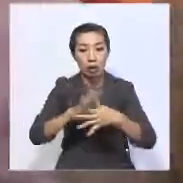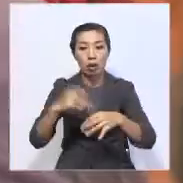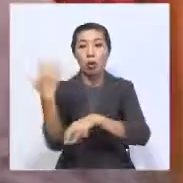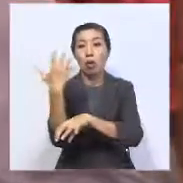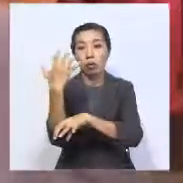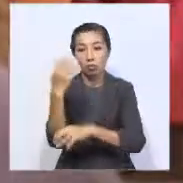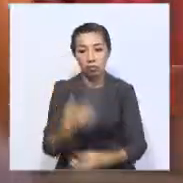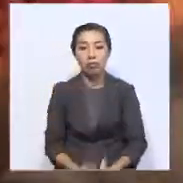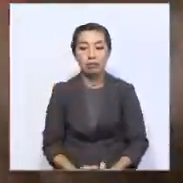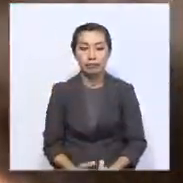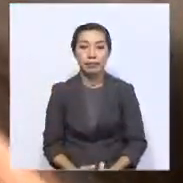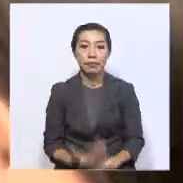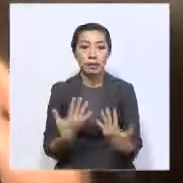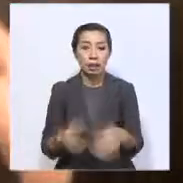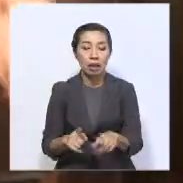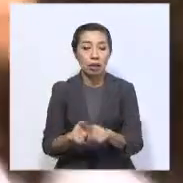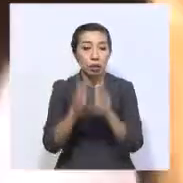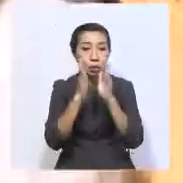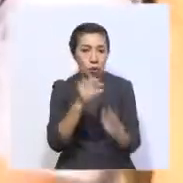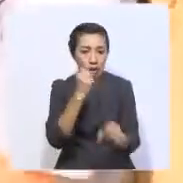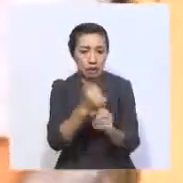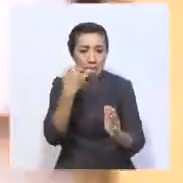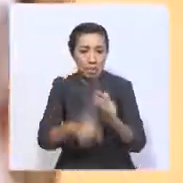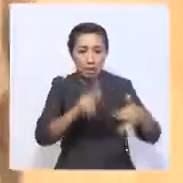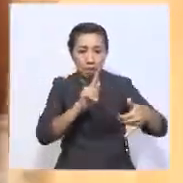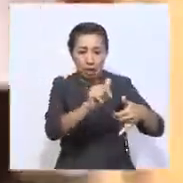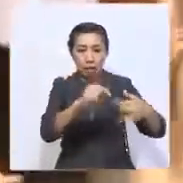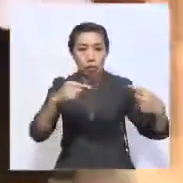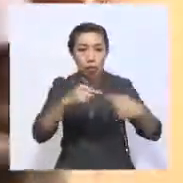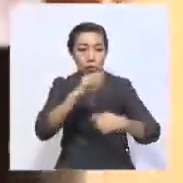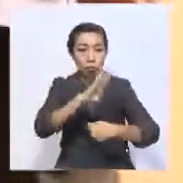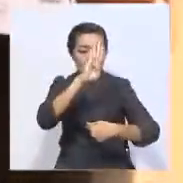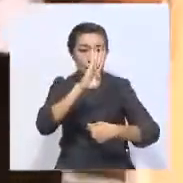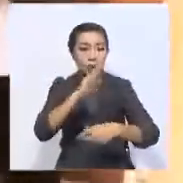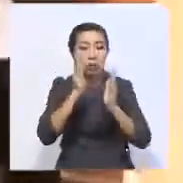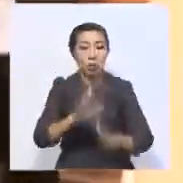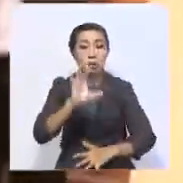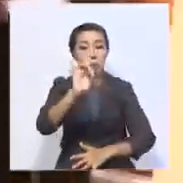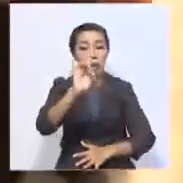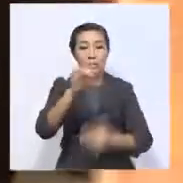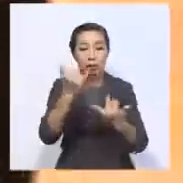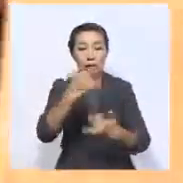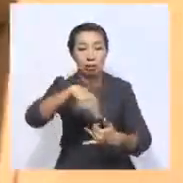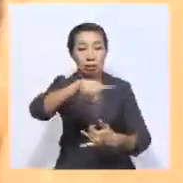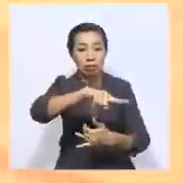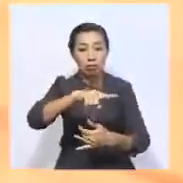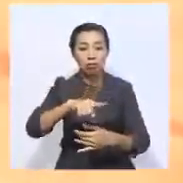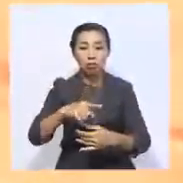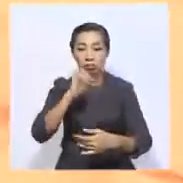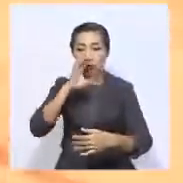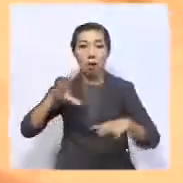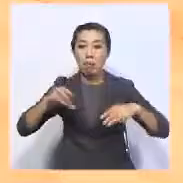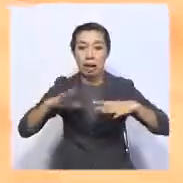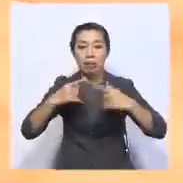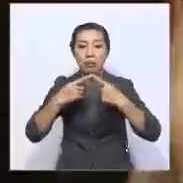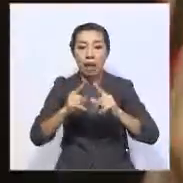อมพิวเตอร์ส่วนผู้ต้องหาหลักนะครับที่เกี่ยวข้องโดยตรงกับบริษัทเมจิกสกิน8คนเบื้องต้นทั้งหมดยังให้การภาคเ